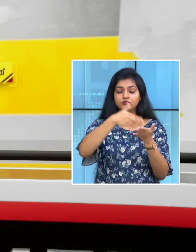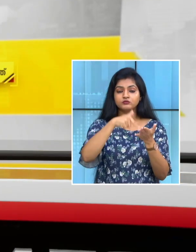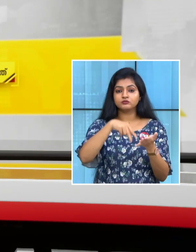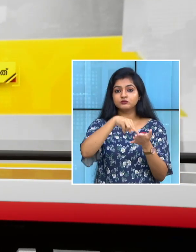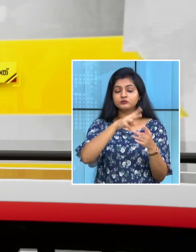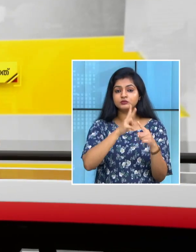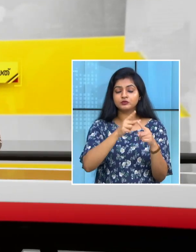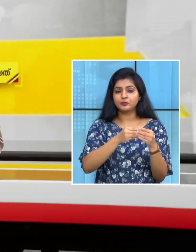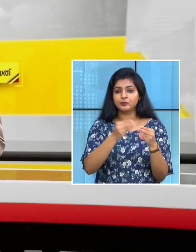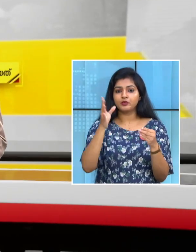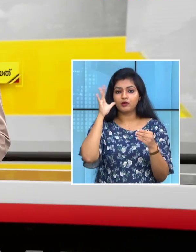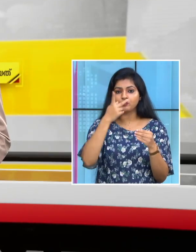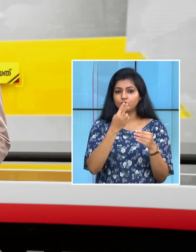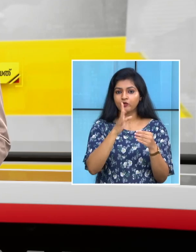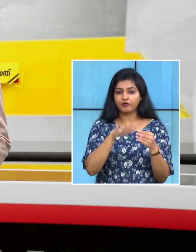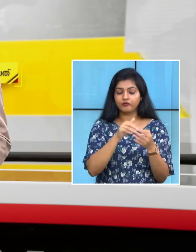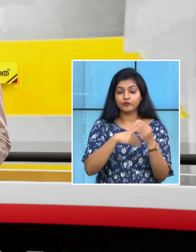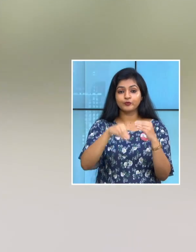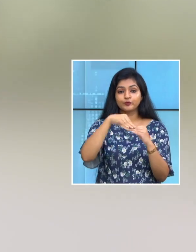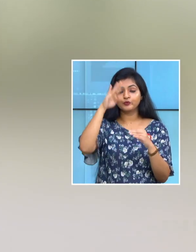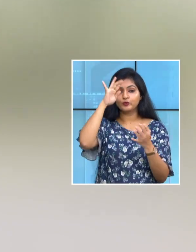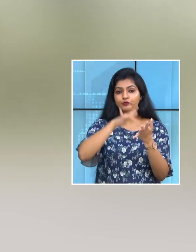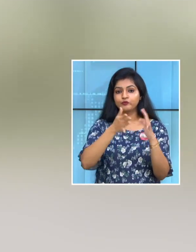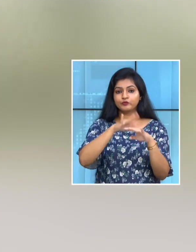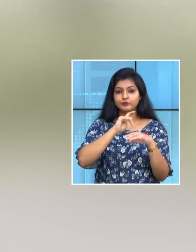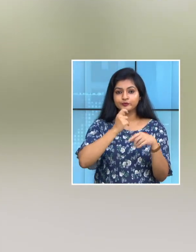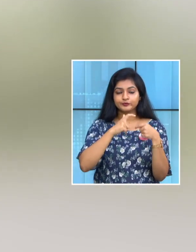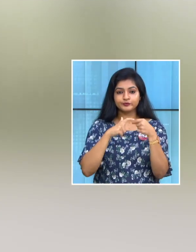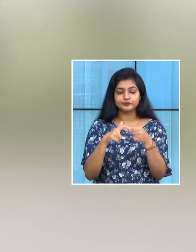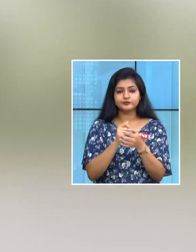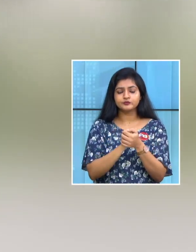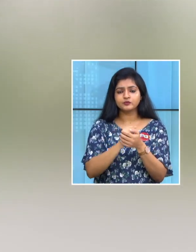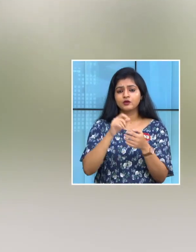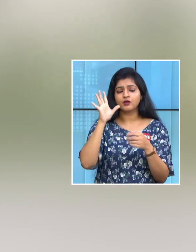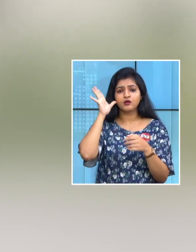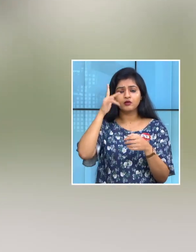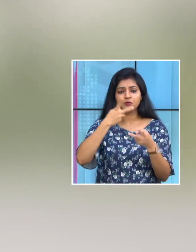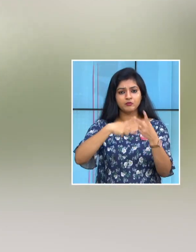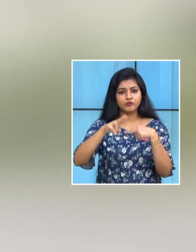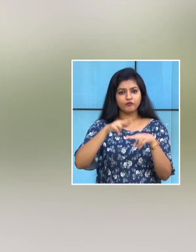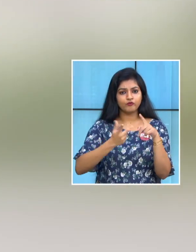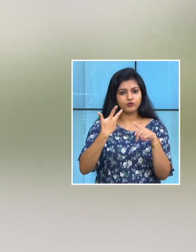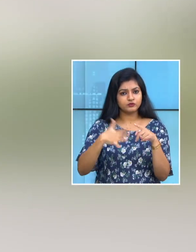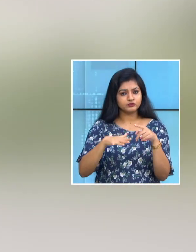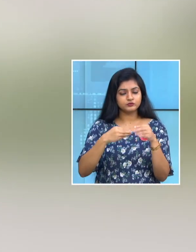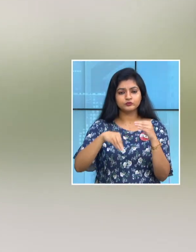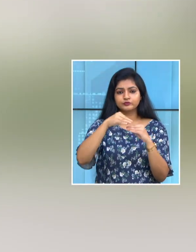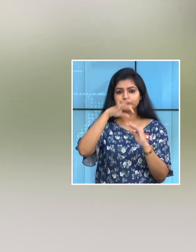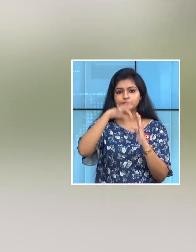സമീപത്ത് മറ്റൊരാനയും ഉണ്ടായിരുന്നു. സൂരജ് സജി തൃശ്ശൂരിൽ നിന്ന് ഇപ്പോൾ വിവരങ്ങളുമായി ചേരുന്നുണ്ട്. സൂരജ്, ആന കാട് കയറിയിട്ടുണ്ടോ? എന്തൊക്കെയാണ് വിവരങ്ങൾ സൂരജ്?